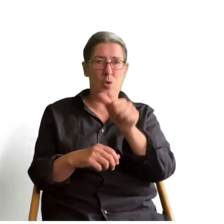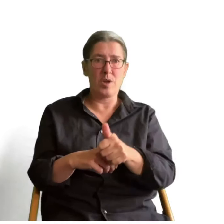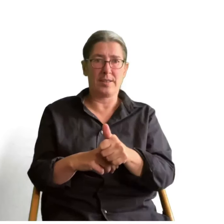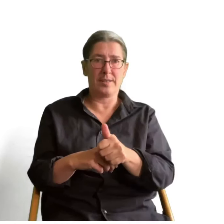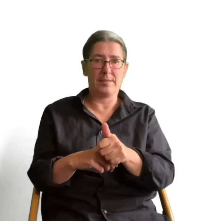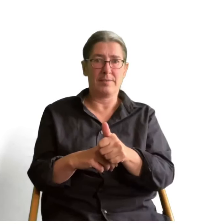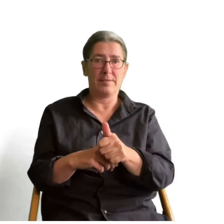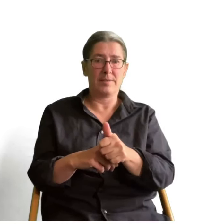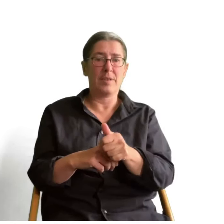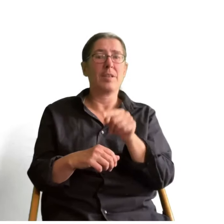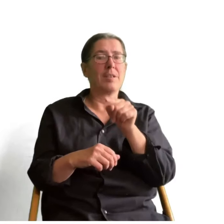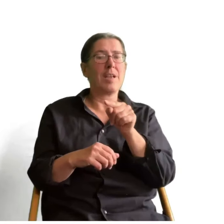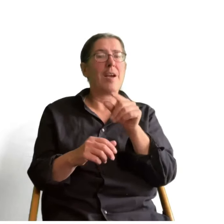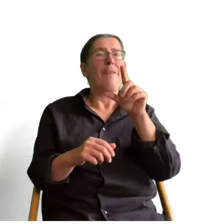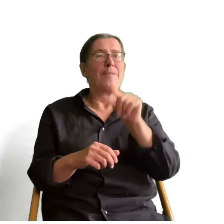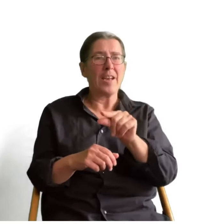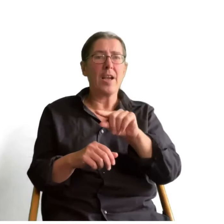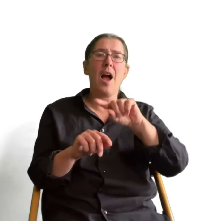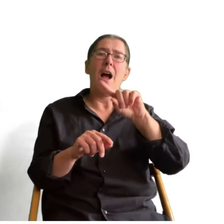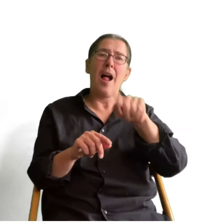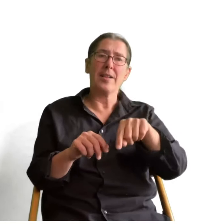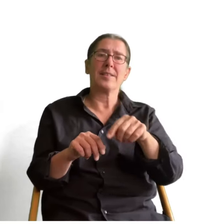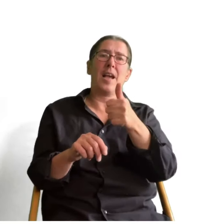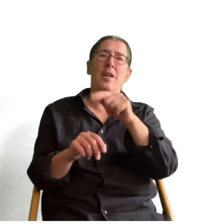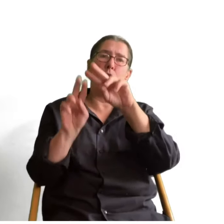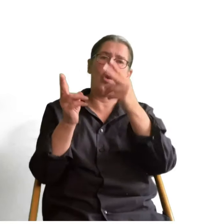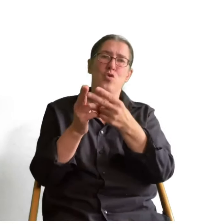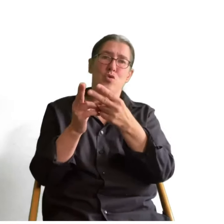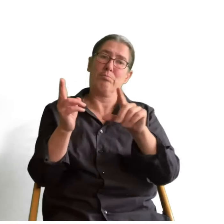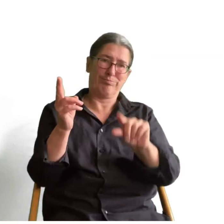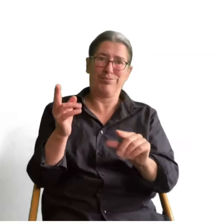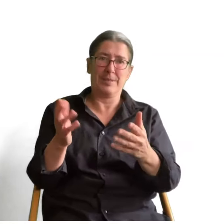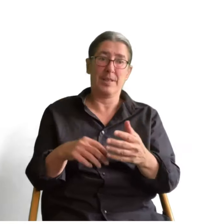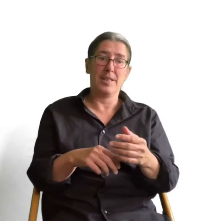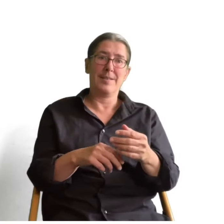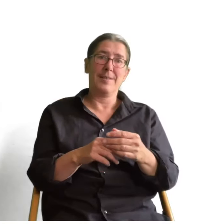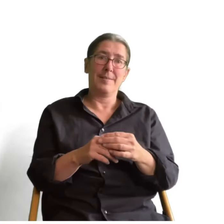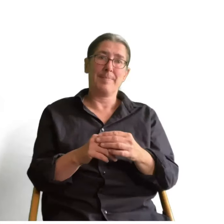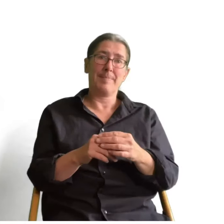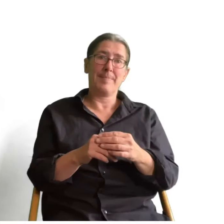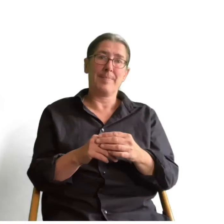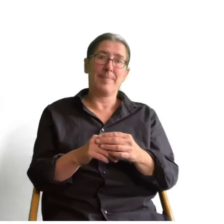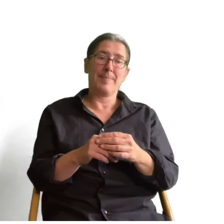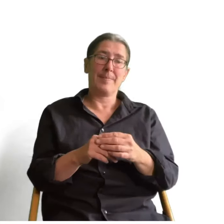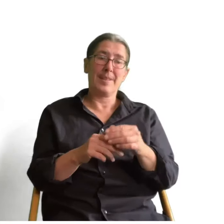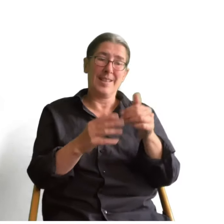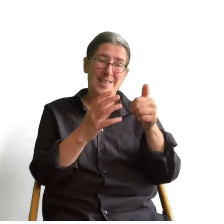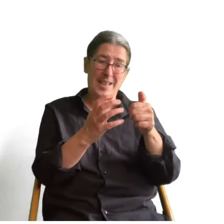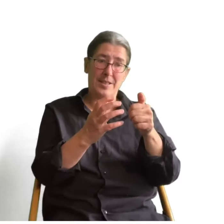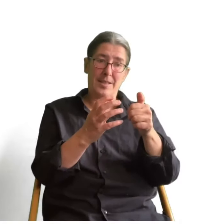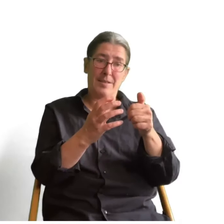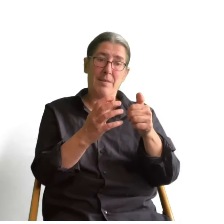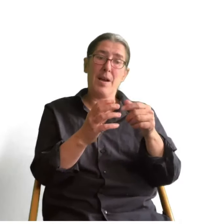Und diese 60 Hundertstel sind kleiner als 1 Euro. Das heißt, kleiner als 100. Die 60,